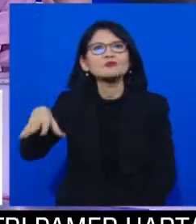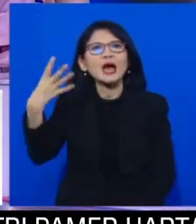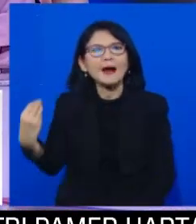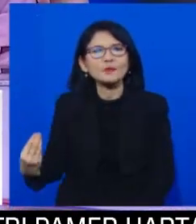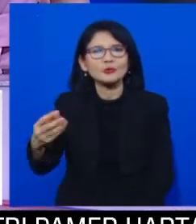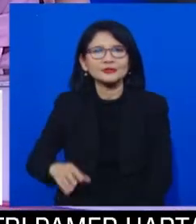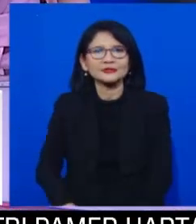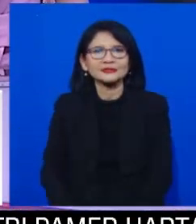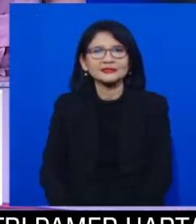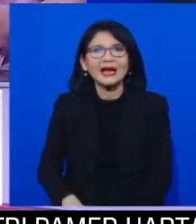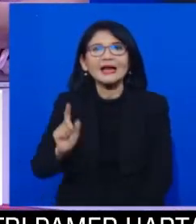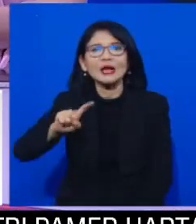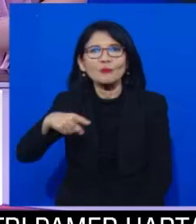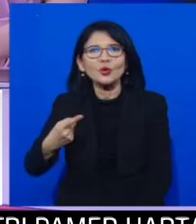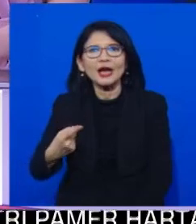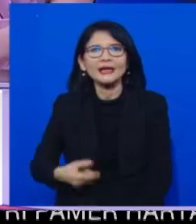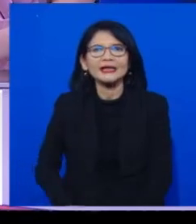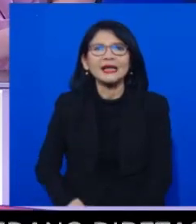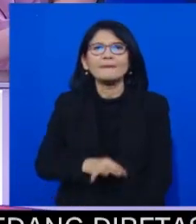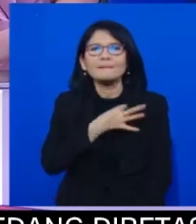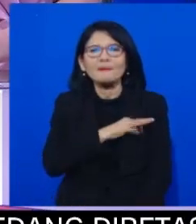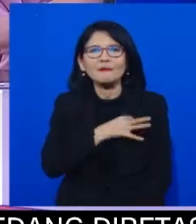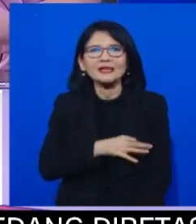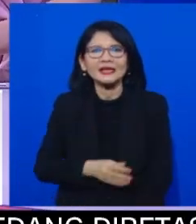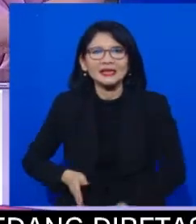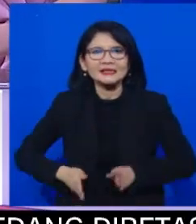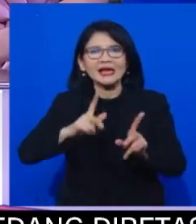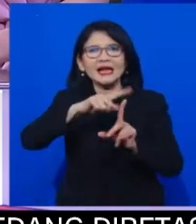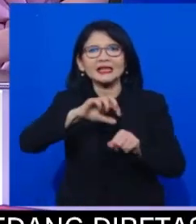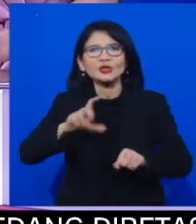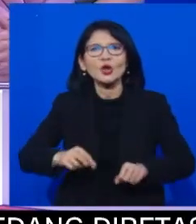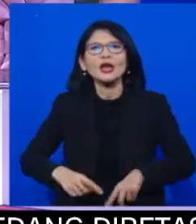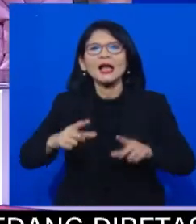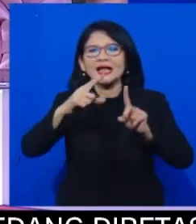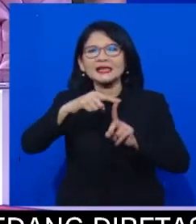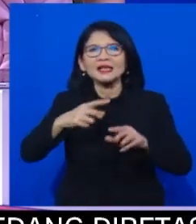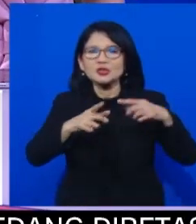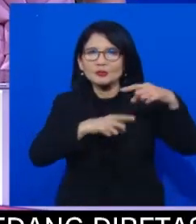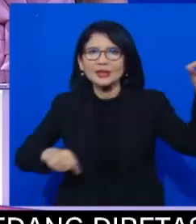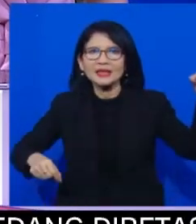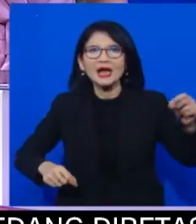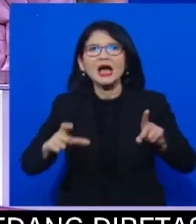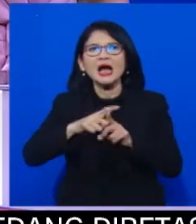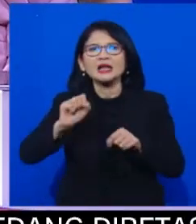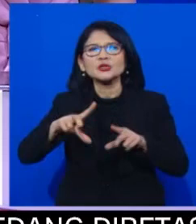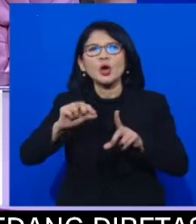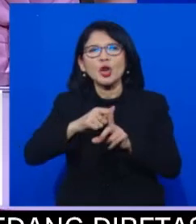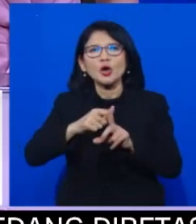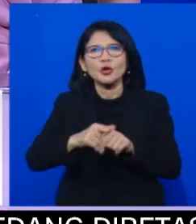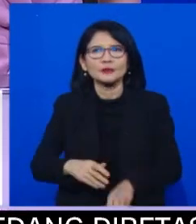yang akan dioperasikan secara fungsional diantaranya adalah jalan tol Trans Sumatera ruas Dolok merawan